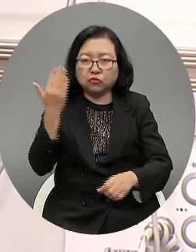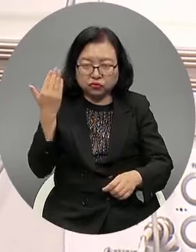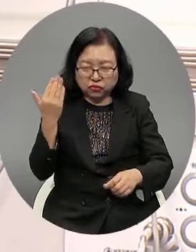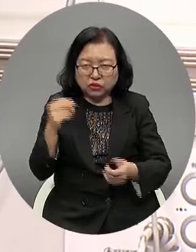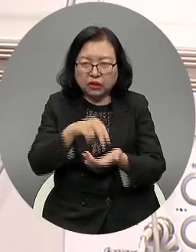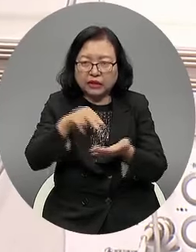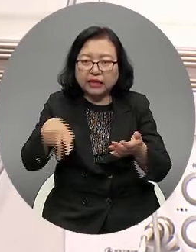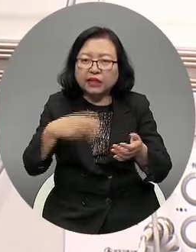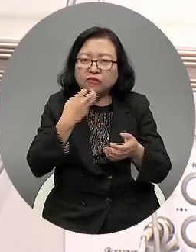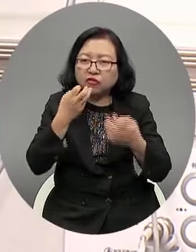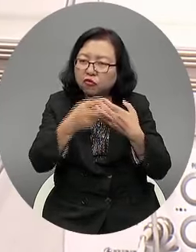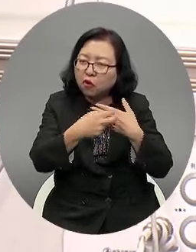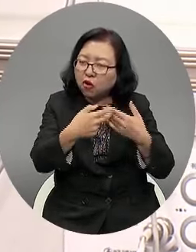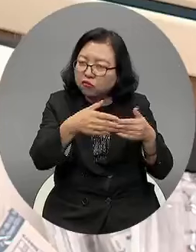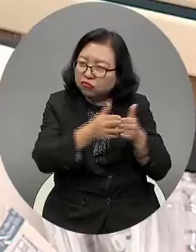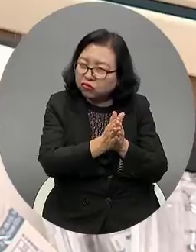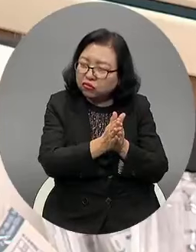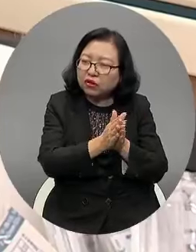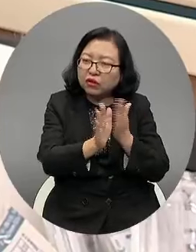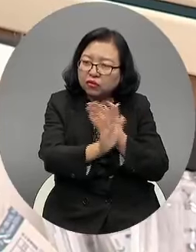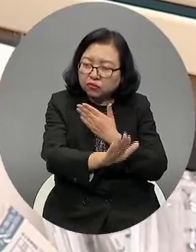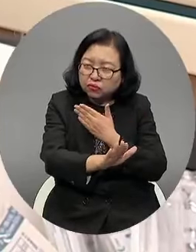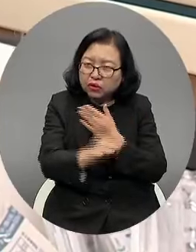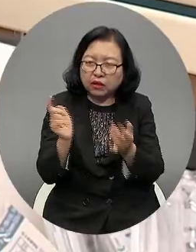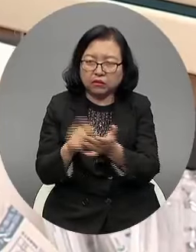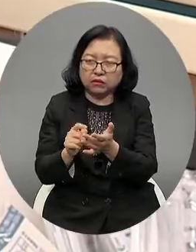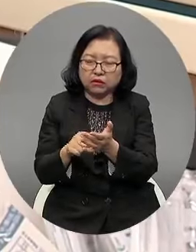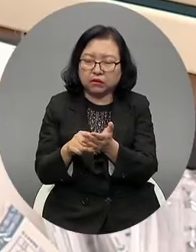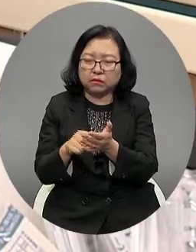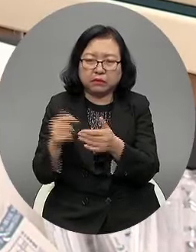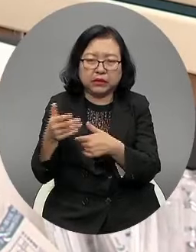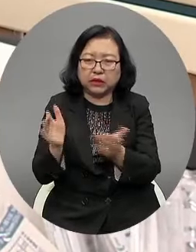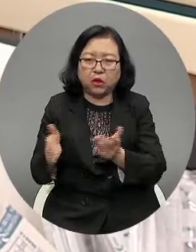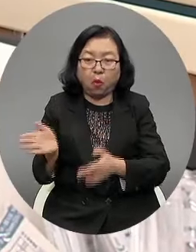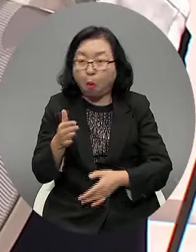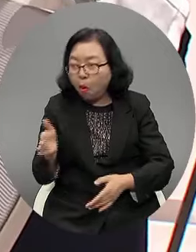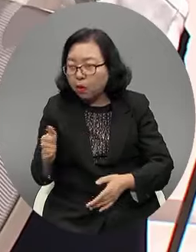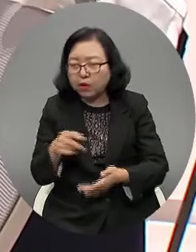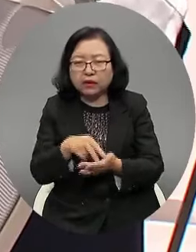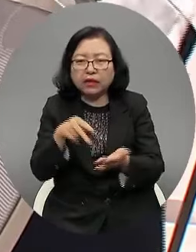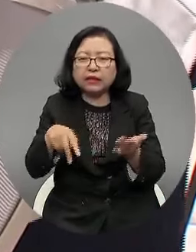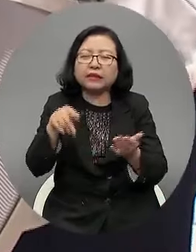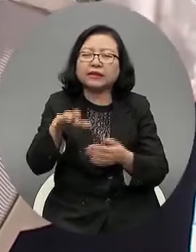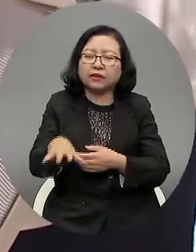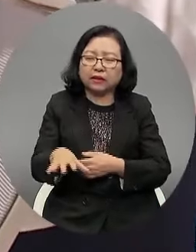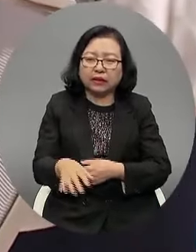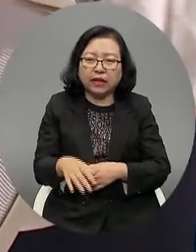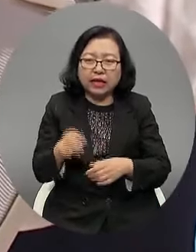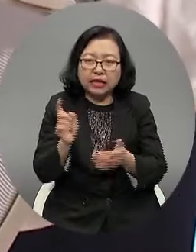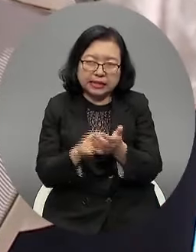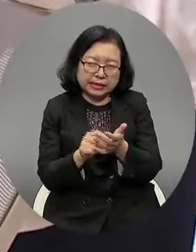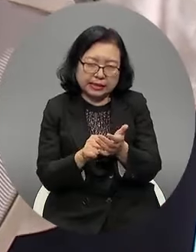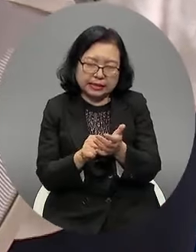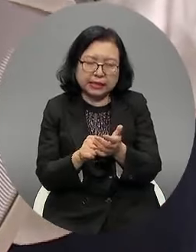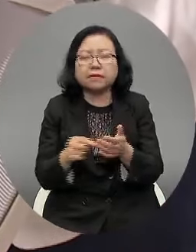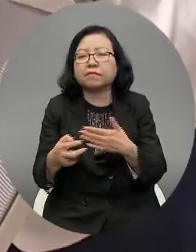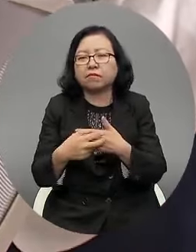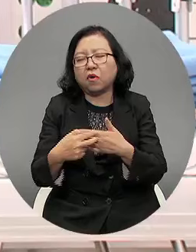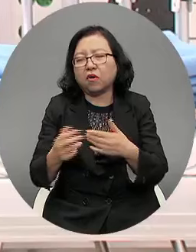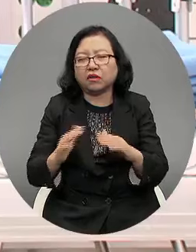문을 닫은 이후 사실상 응급 의료 공백 상태였던 단양 지역에 1차 응급 의료 체계가 갖춰진